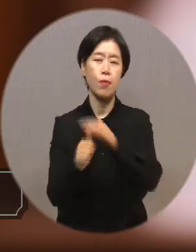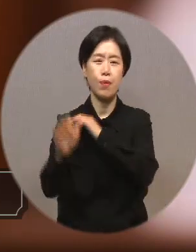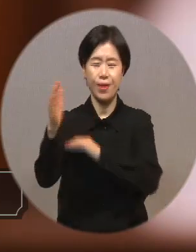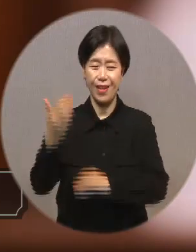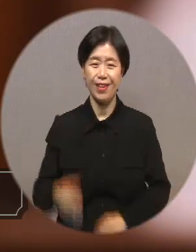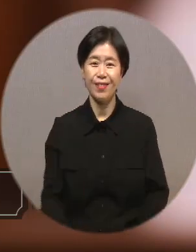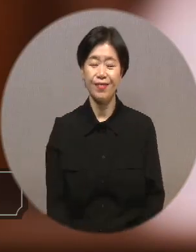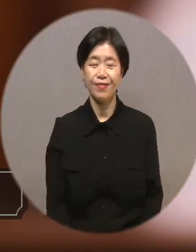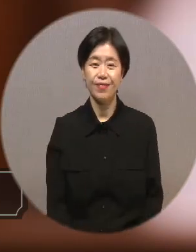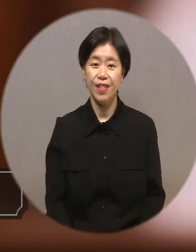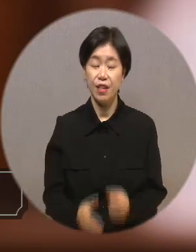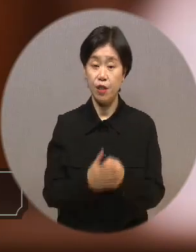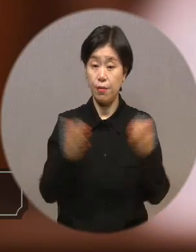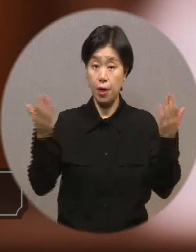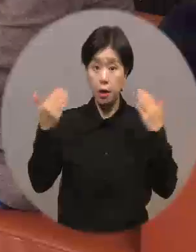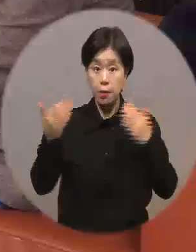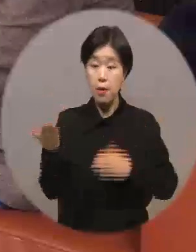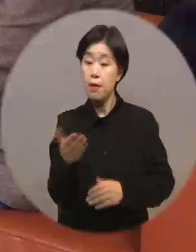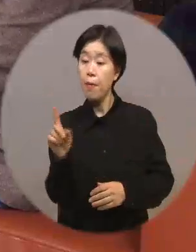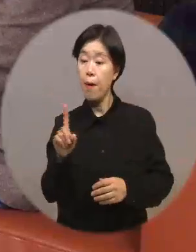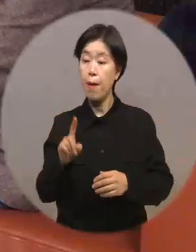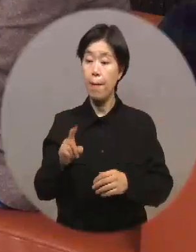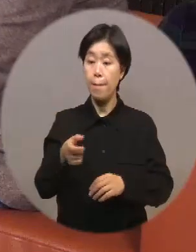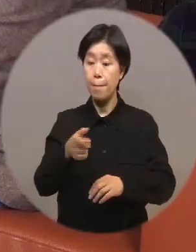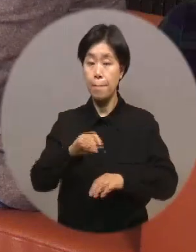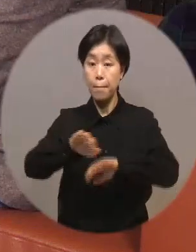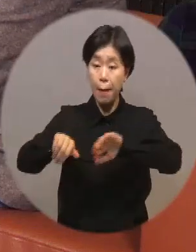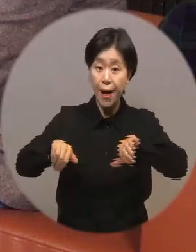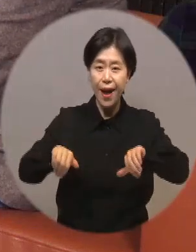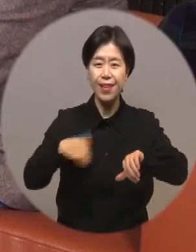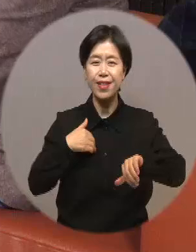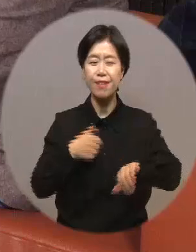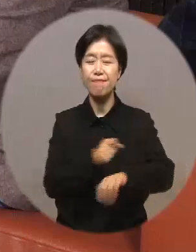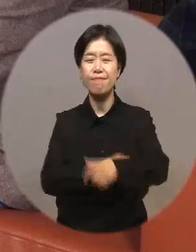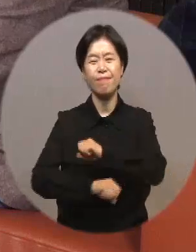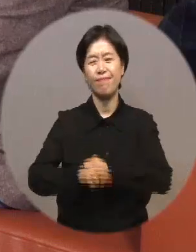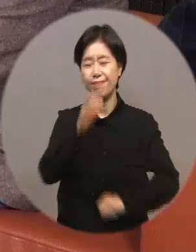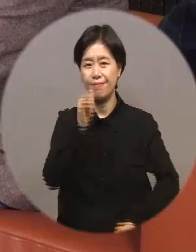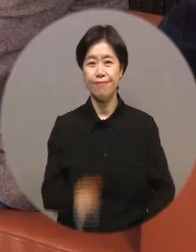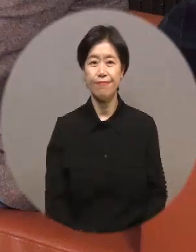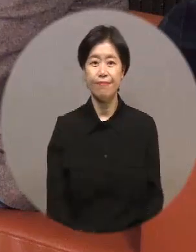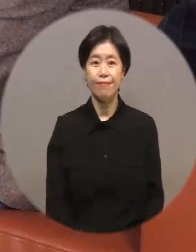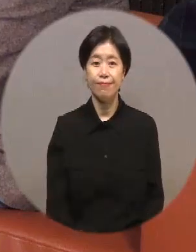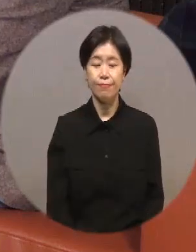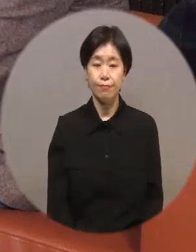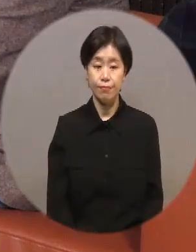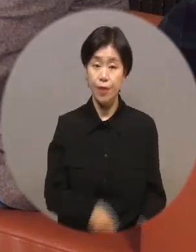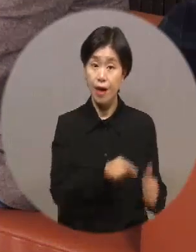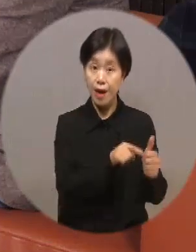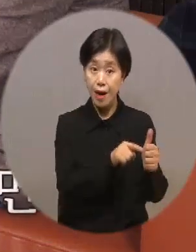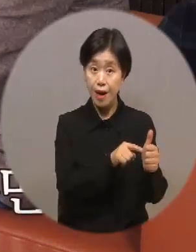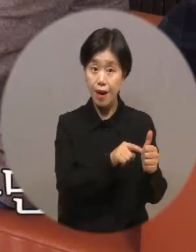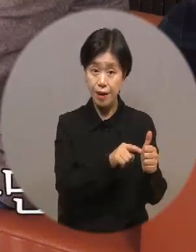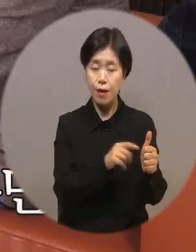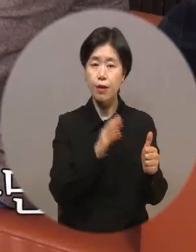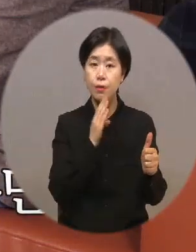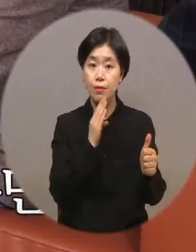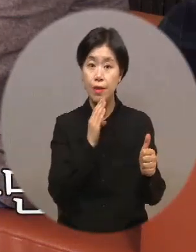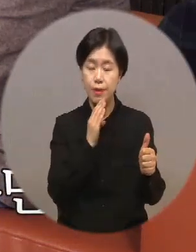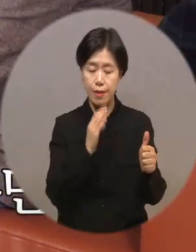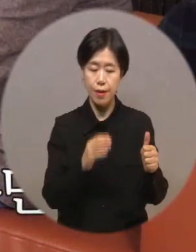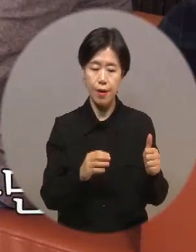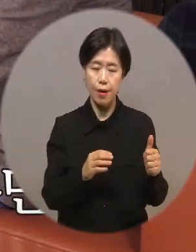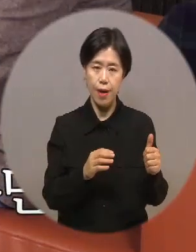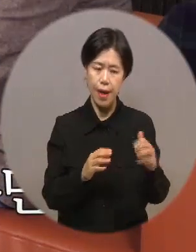되면서 좀 학교 일에 많이 좀 했었죠. 일반 학교에서. 네. 그러니까는 이 아이가 집에서 이렇게 관심받고 사랑받고